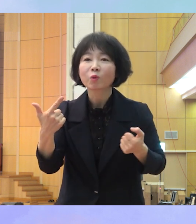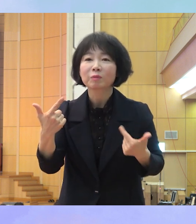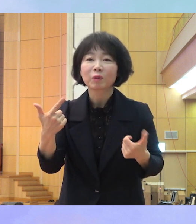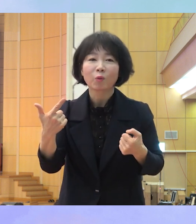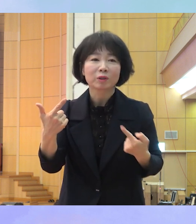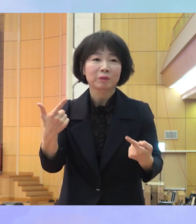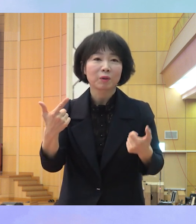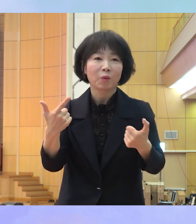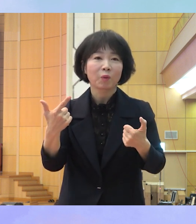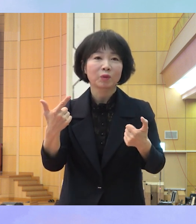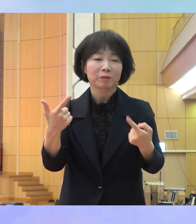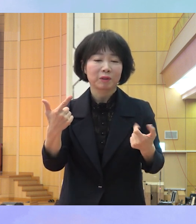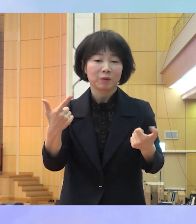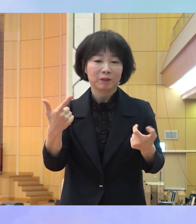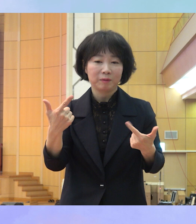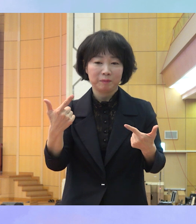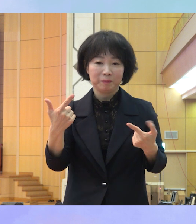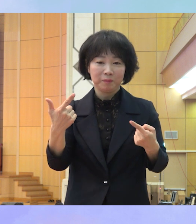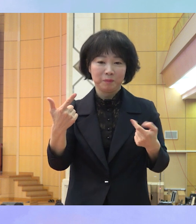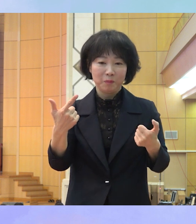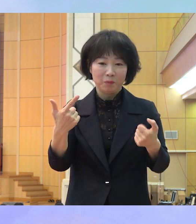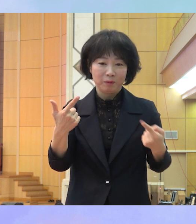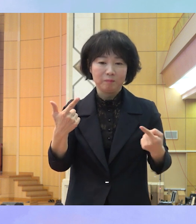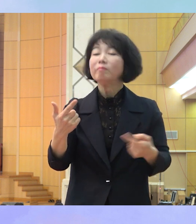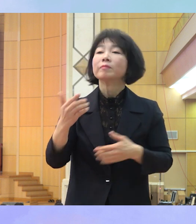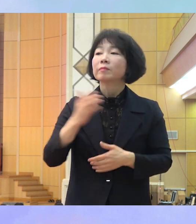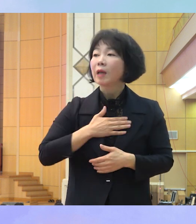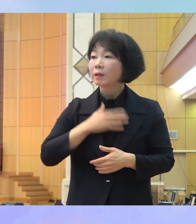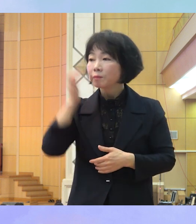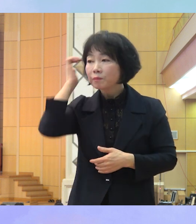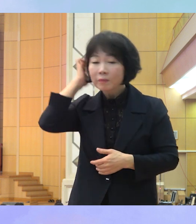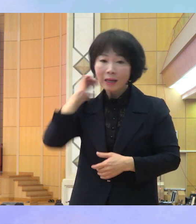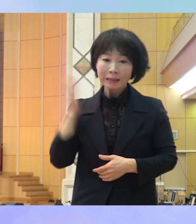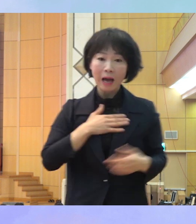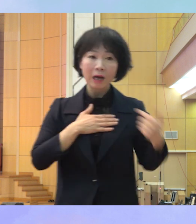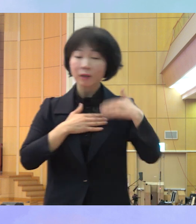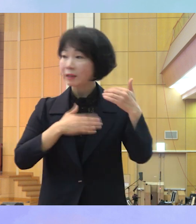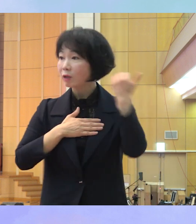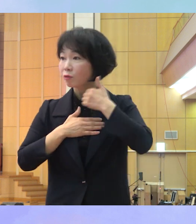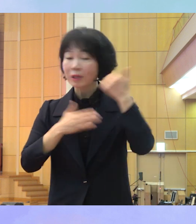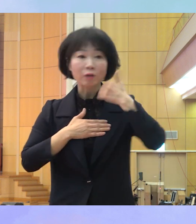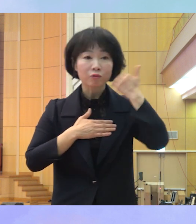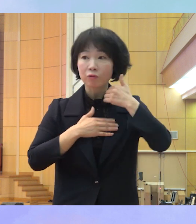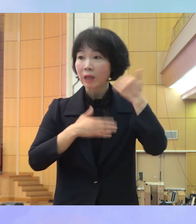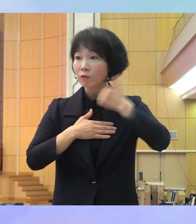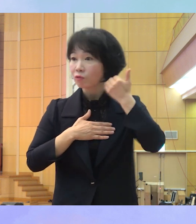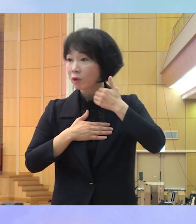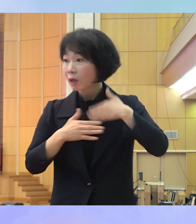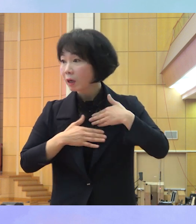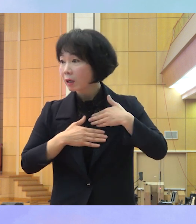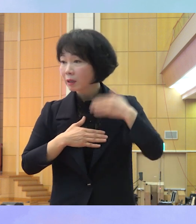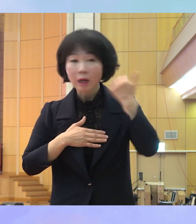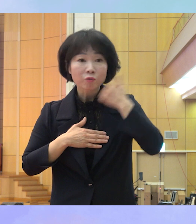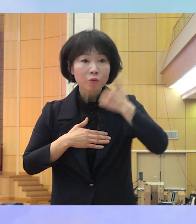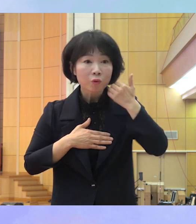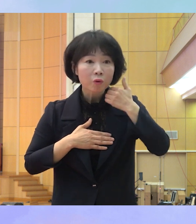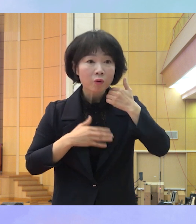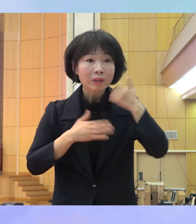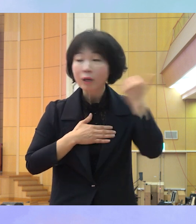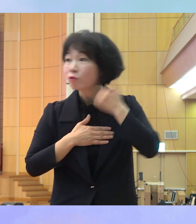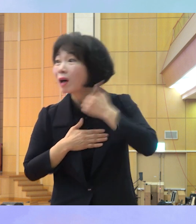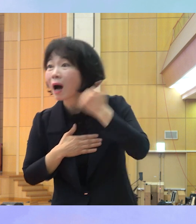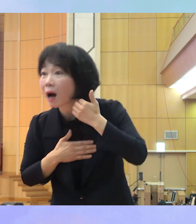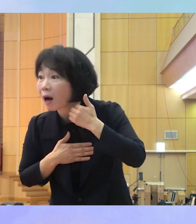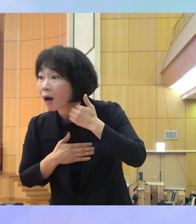6장 51절. 나는, 예수님 말하기를 나는 하늘로서 내려온 산떡이니, 산떡이란 말은 내가